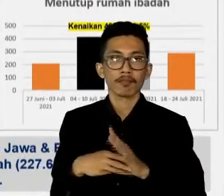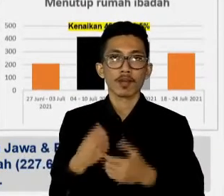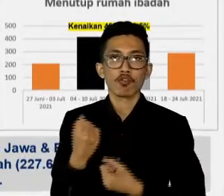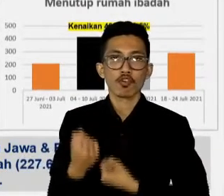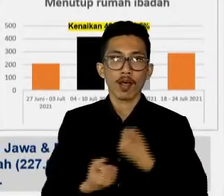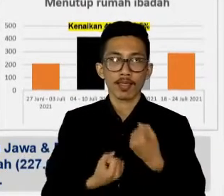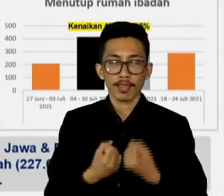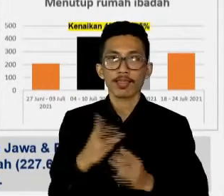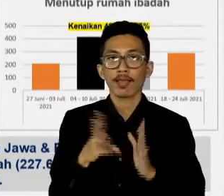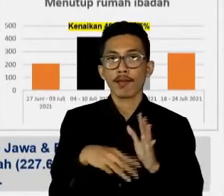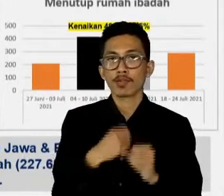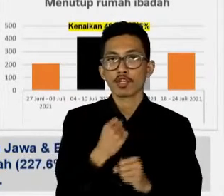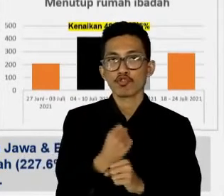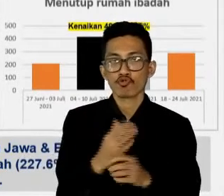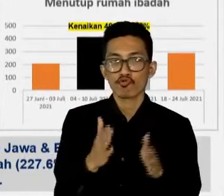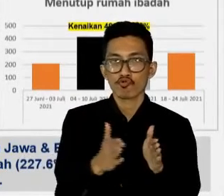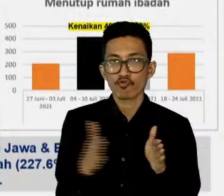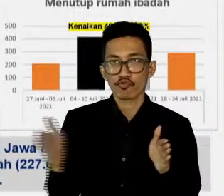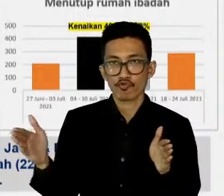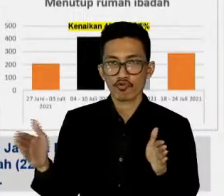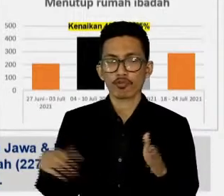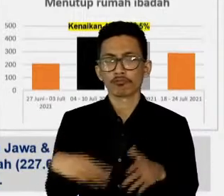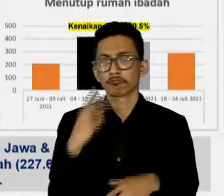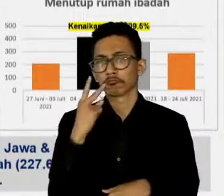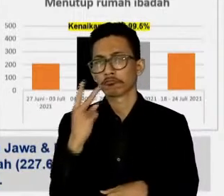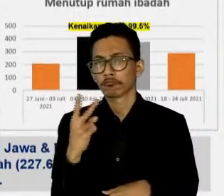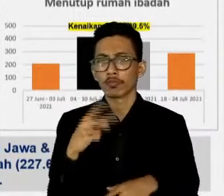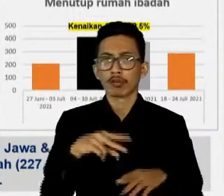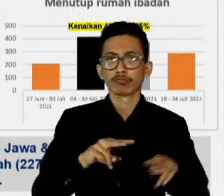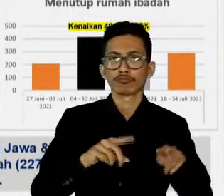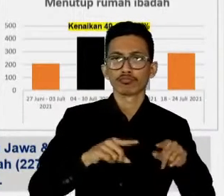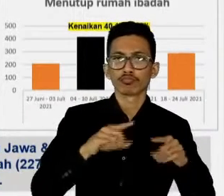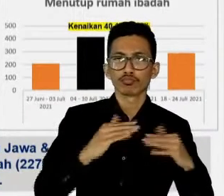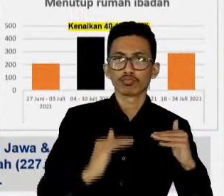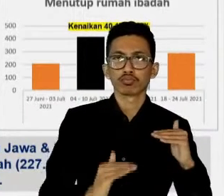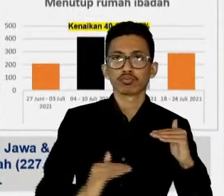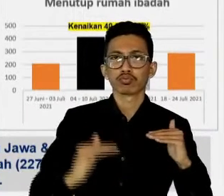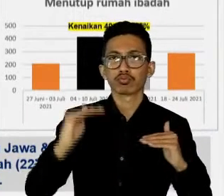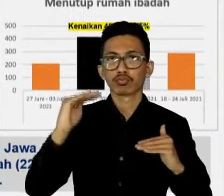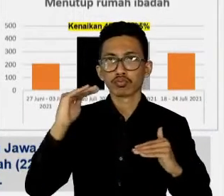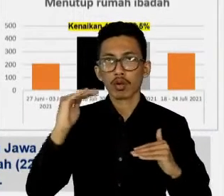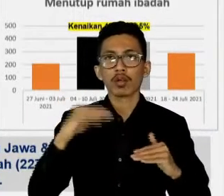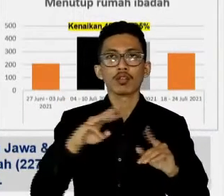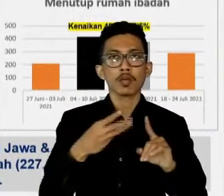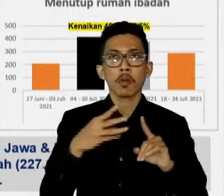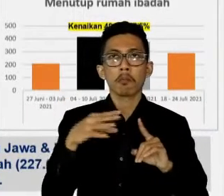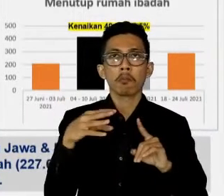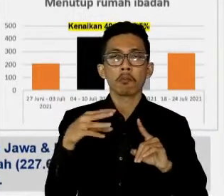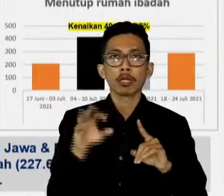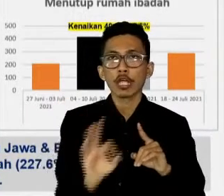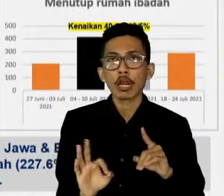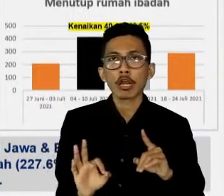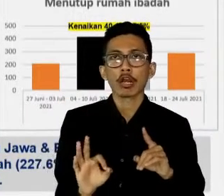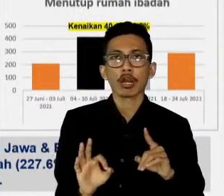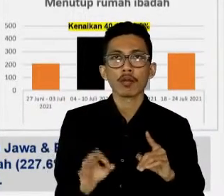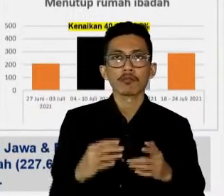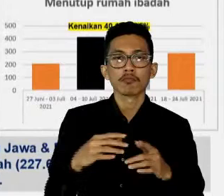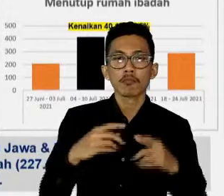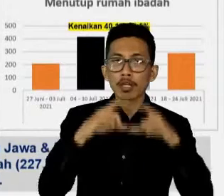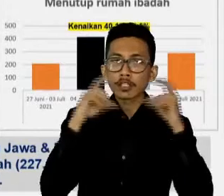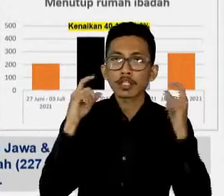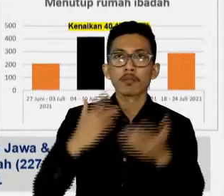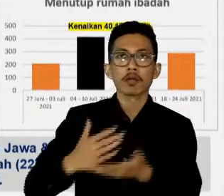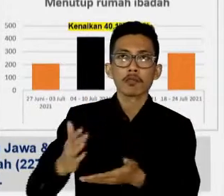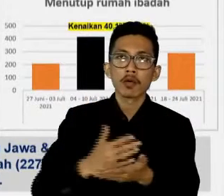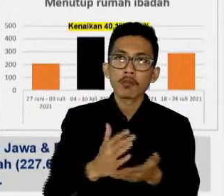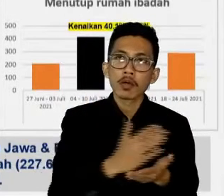pekan berjalan gitu lah ya. Kita bisa lihat ada kenaikan dari mulai 0,6 sampai 13%, pembagian masker juga naik sampai